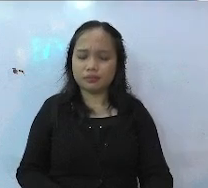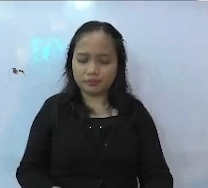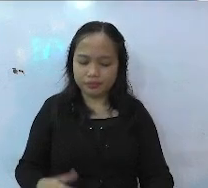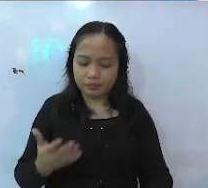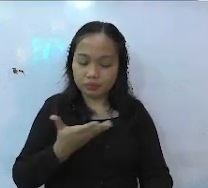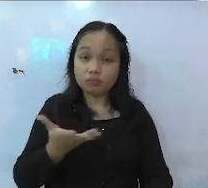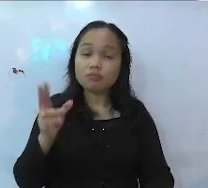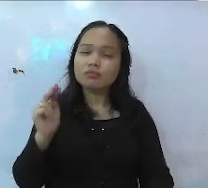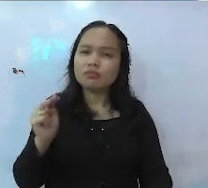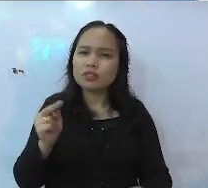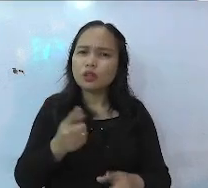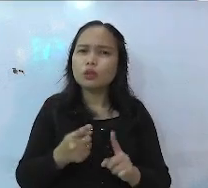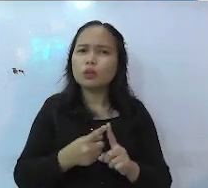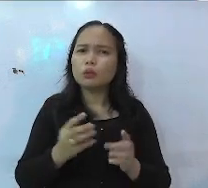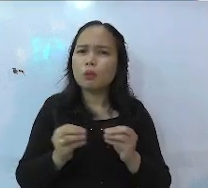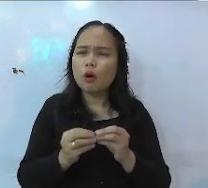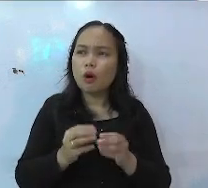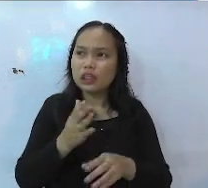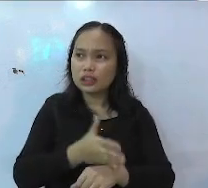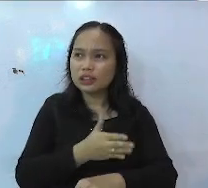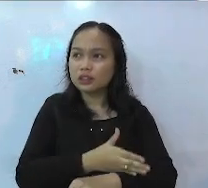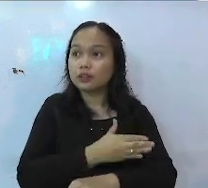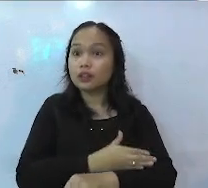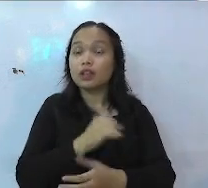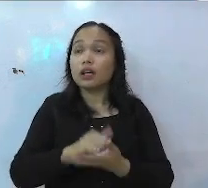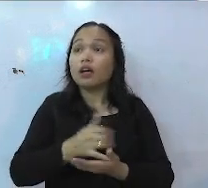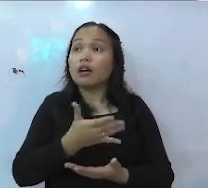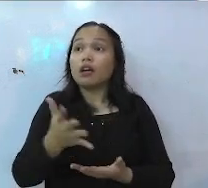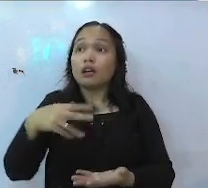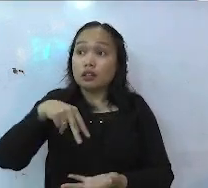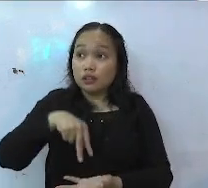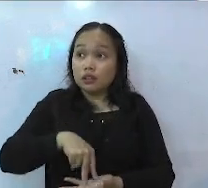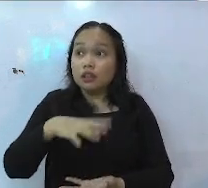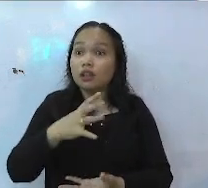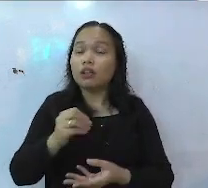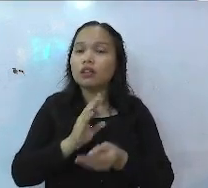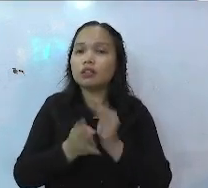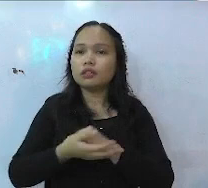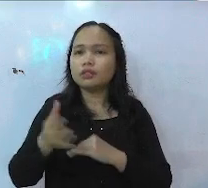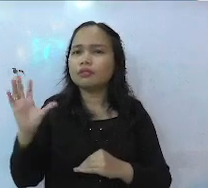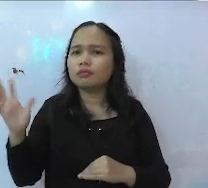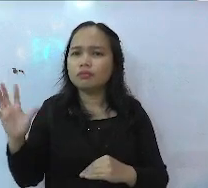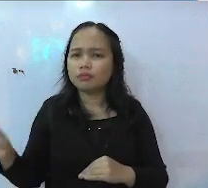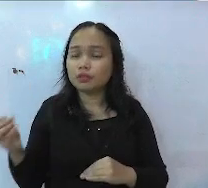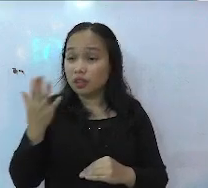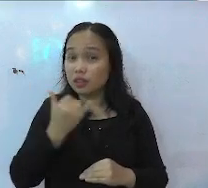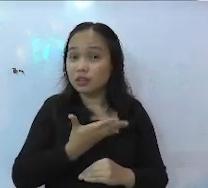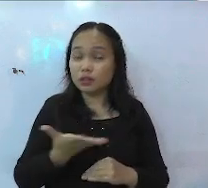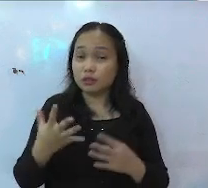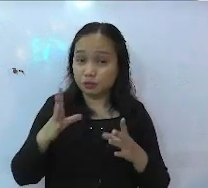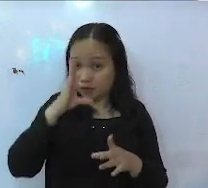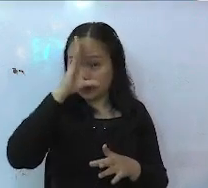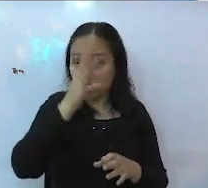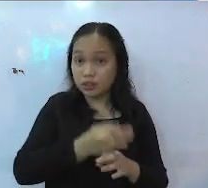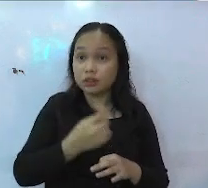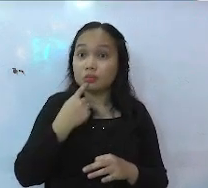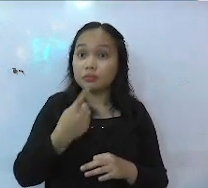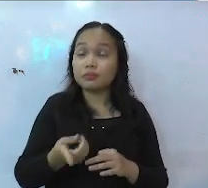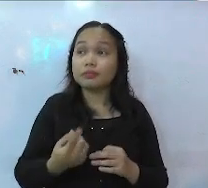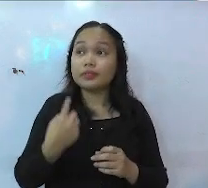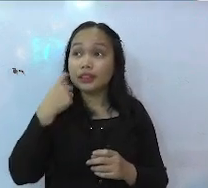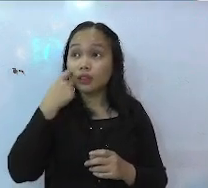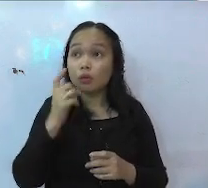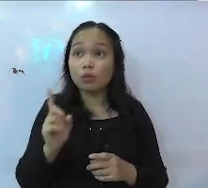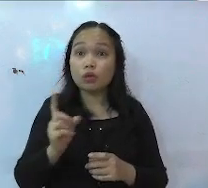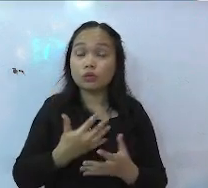kailangan niyong pagbutihin ang pst up niyo at pag standout ninyo dahil sa paninindigan niyo Sabi ko sa inyo Kanina What you're